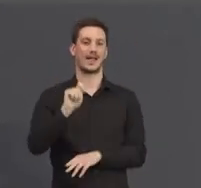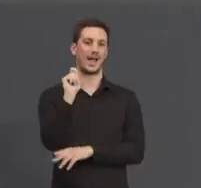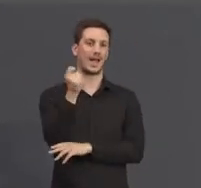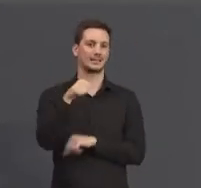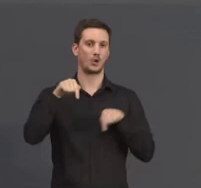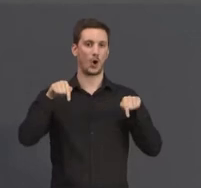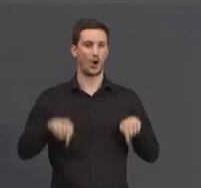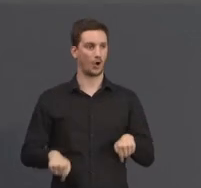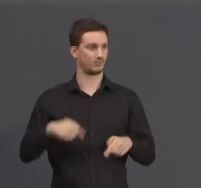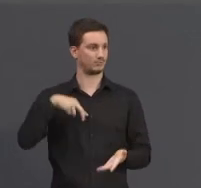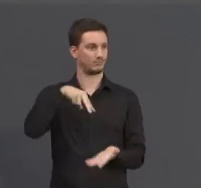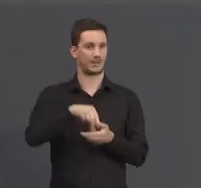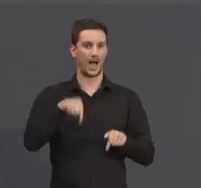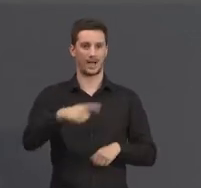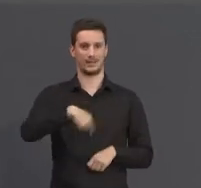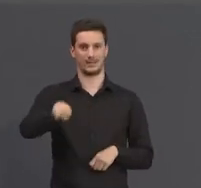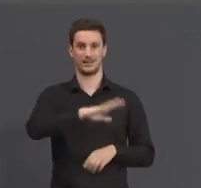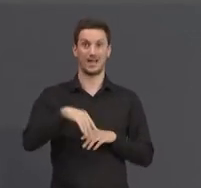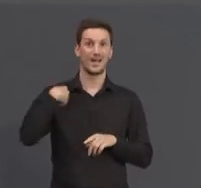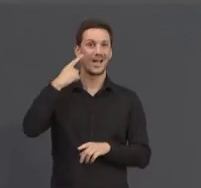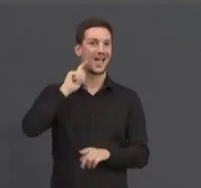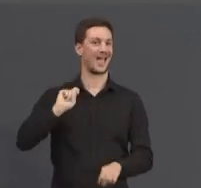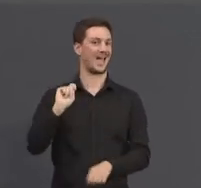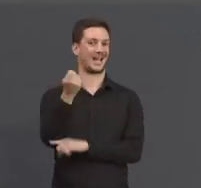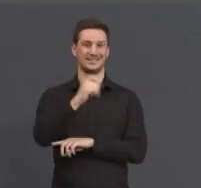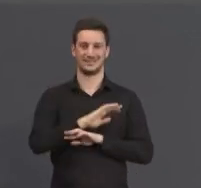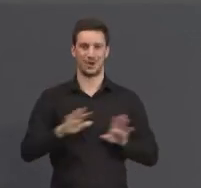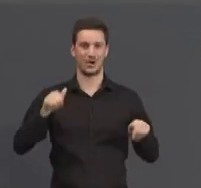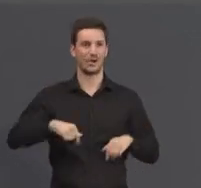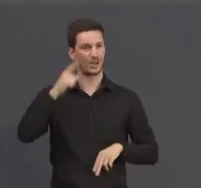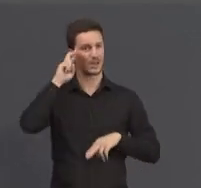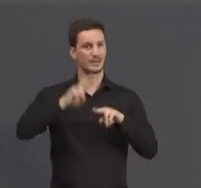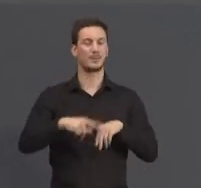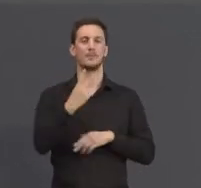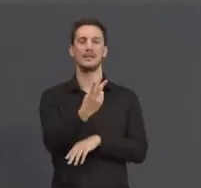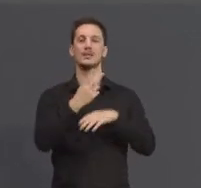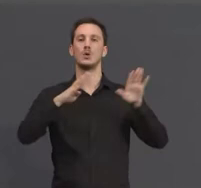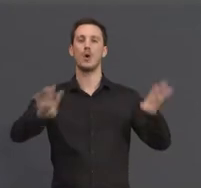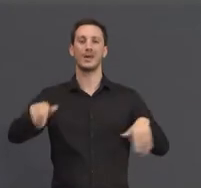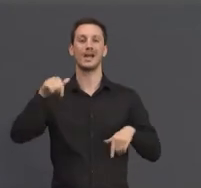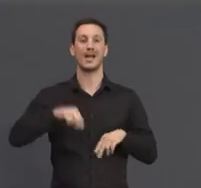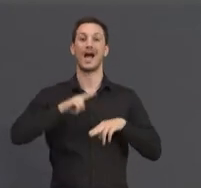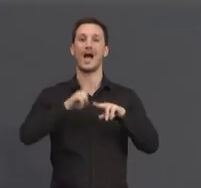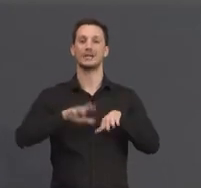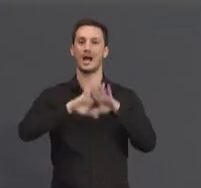avui aquí. Un èxit que és que avui celebrem el 29è acte acadèmic de